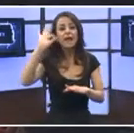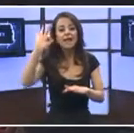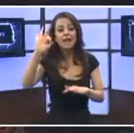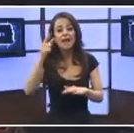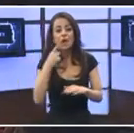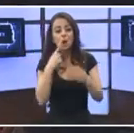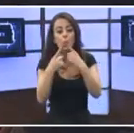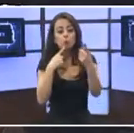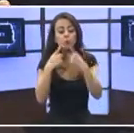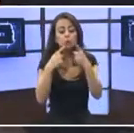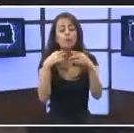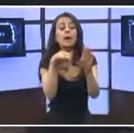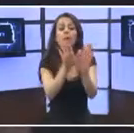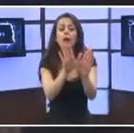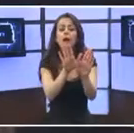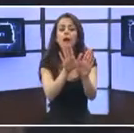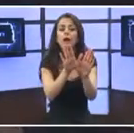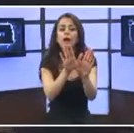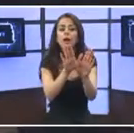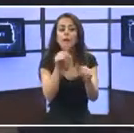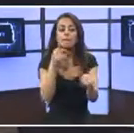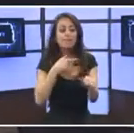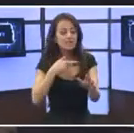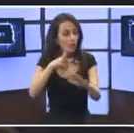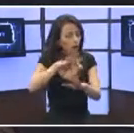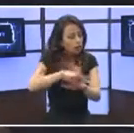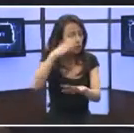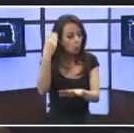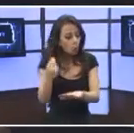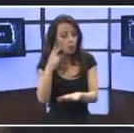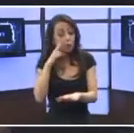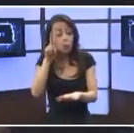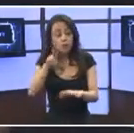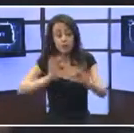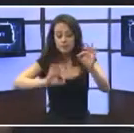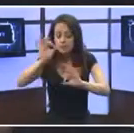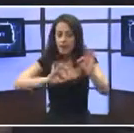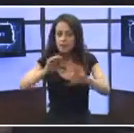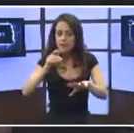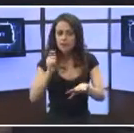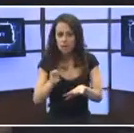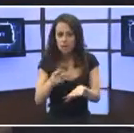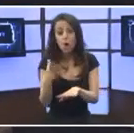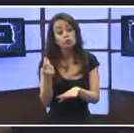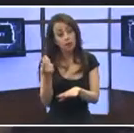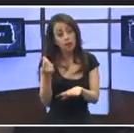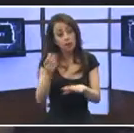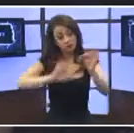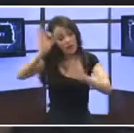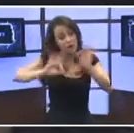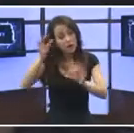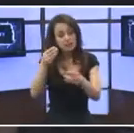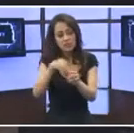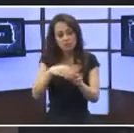ettik. Maşallah ne güzel bakın. Maşallah ve başkanım. Ve bunu biz bir hastalık olarak biliyoruz. Ve bunun şeyi de çok maliyetli tedavisi. Öyle mi?